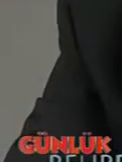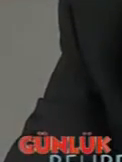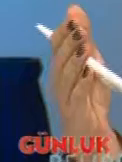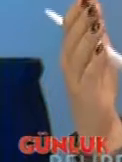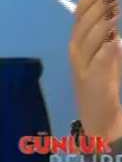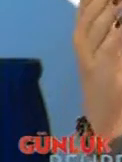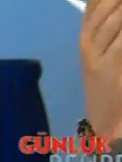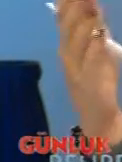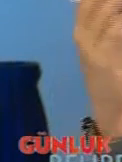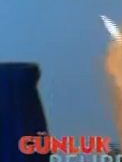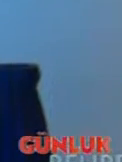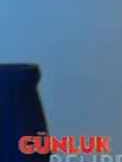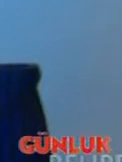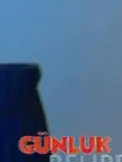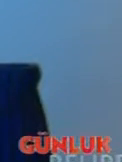bizi